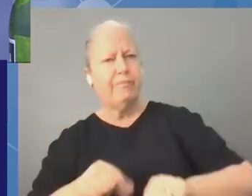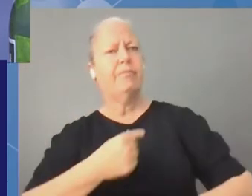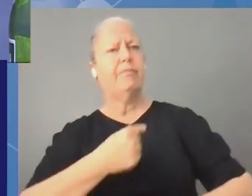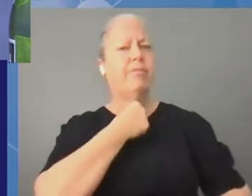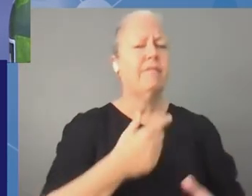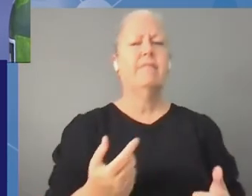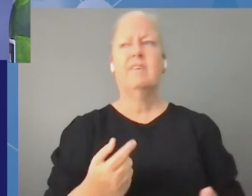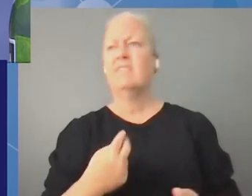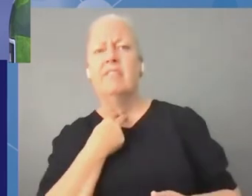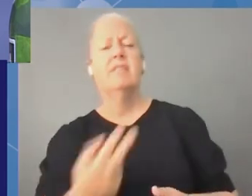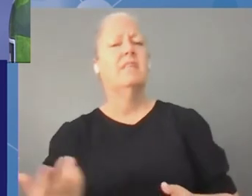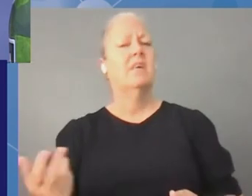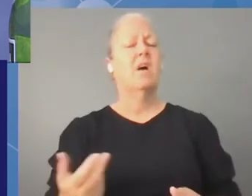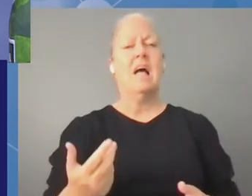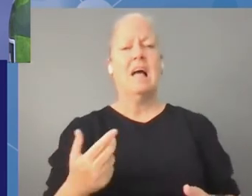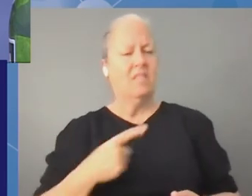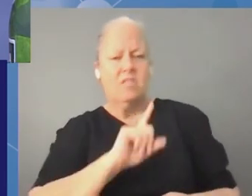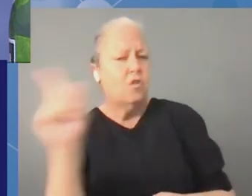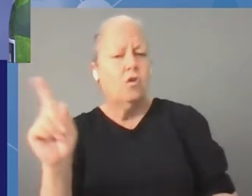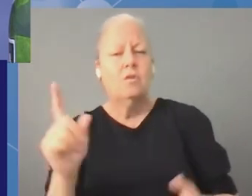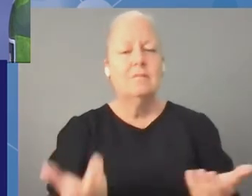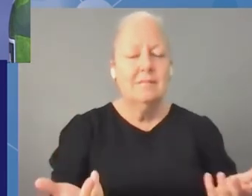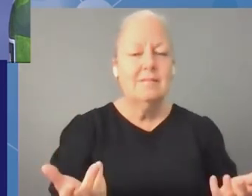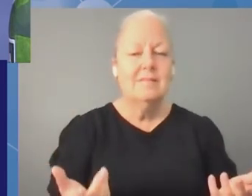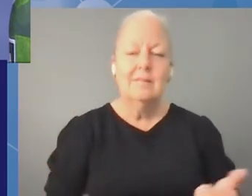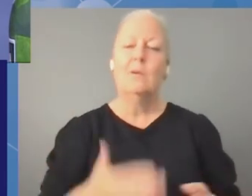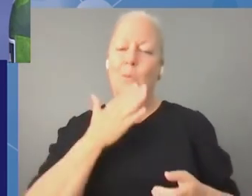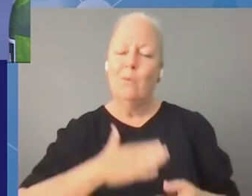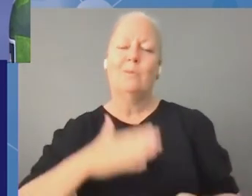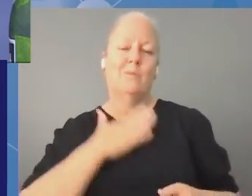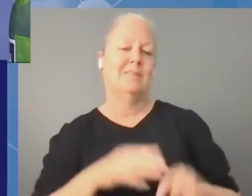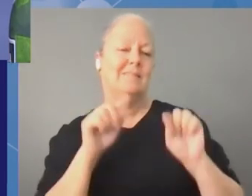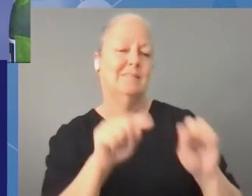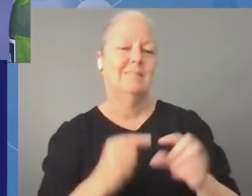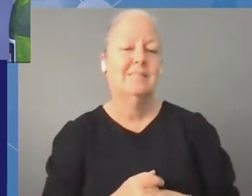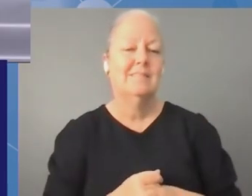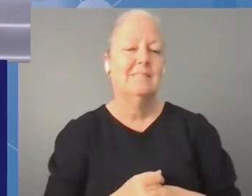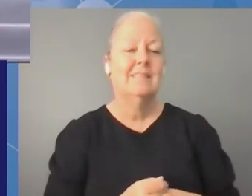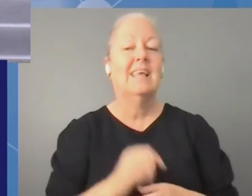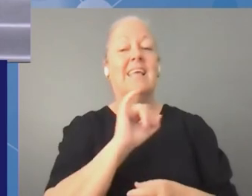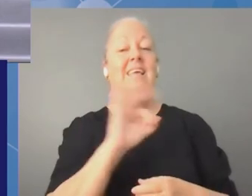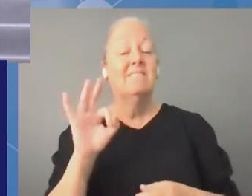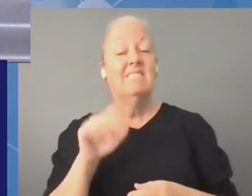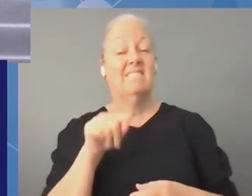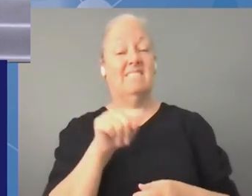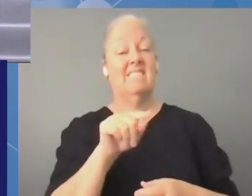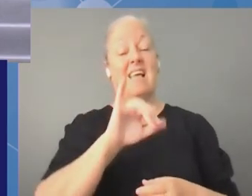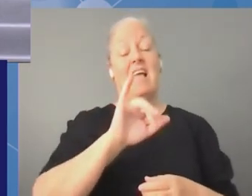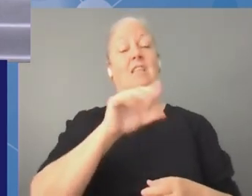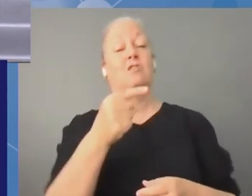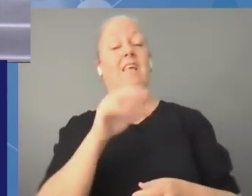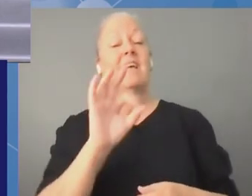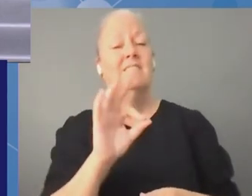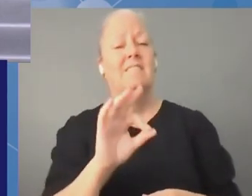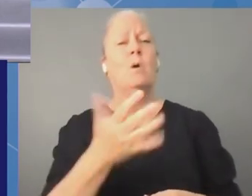些好听的吧，但是包括一些比较 Jerry 的一些东西吧，包括比较一些难度的